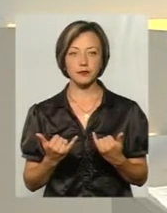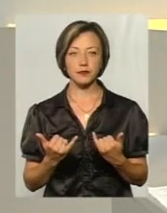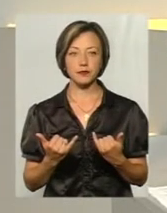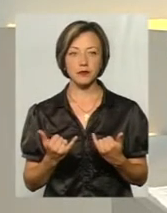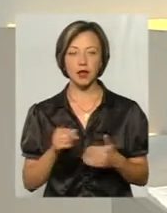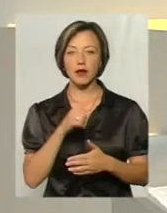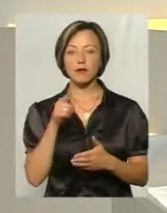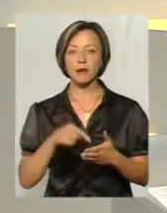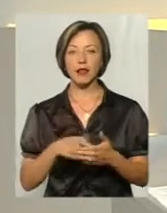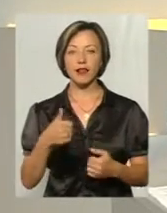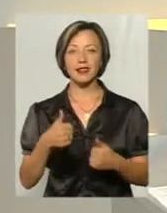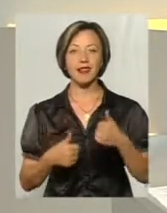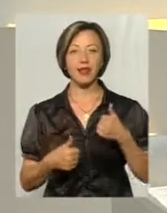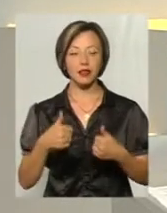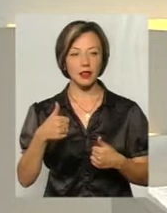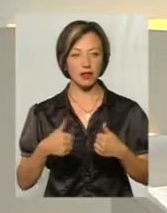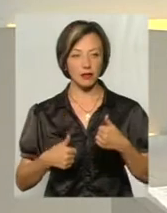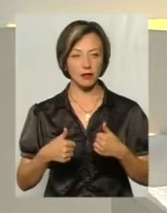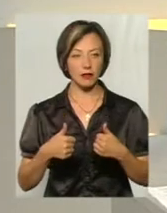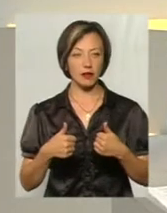в питанні тендерів, так, які